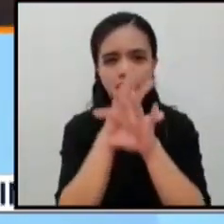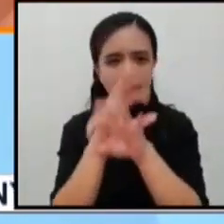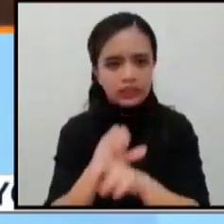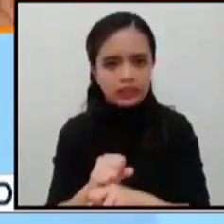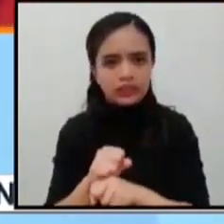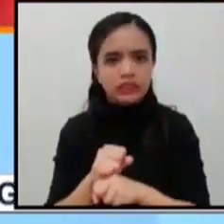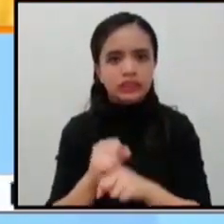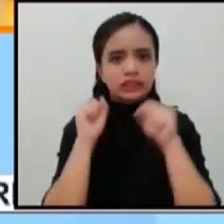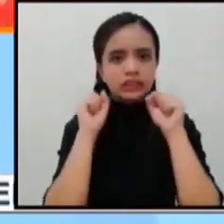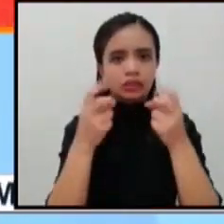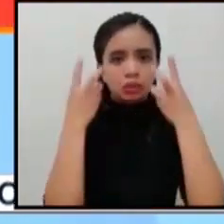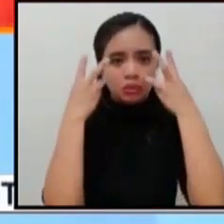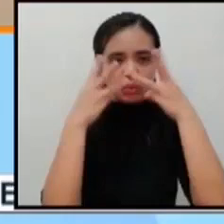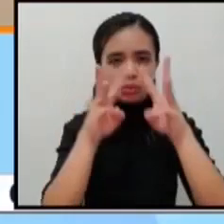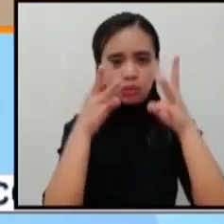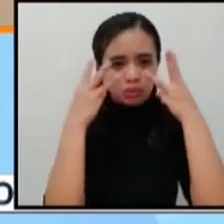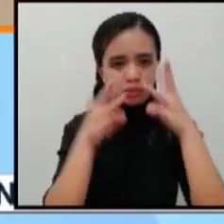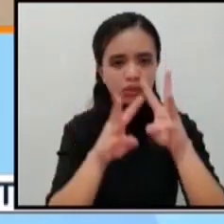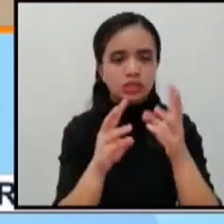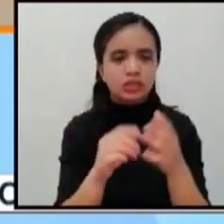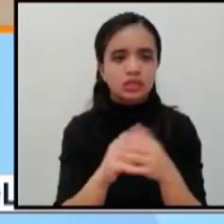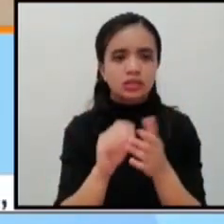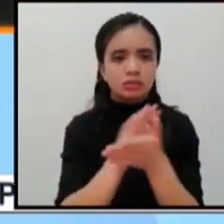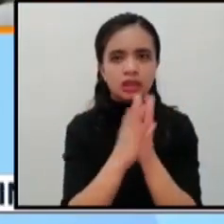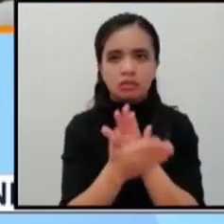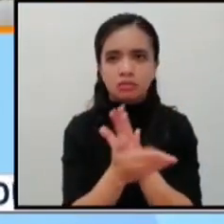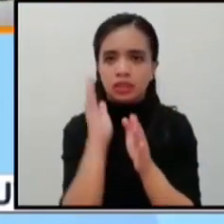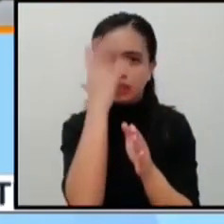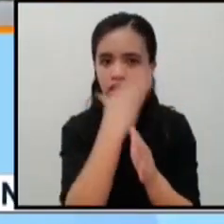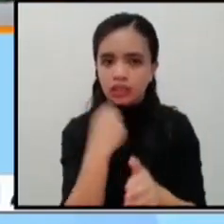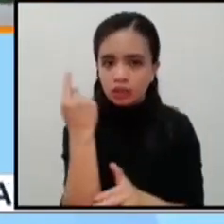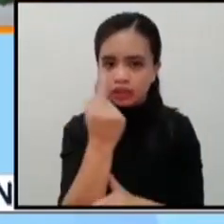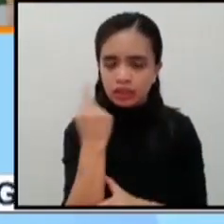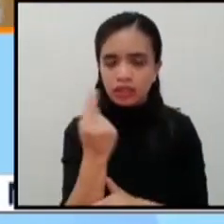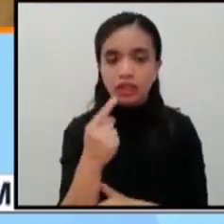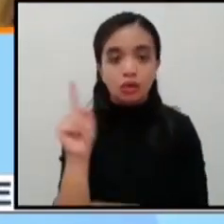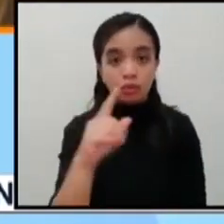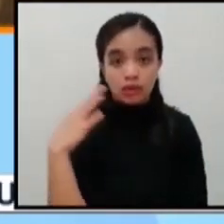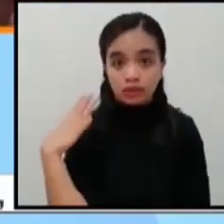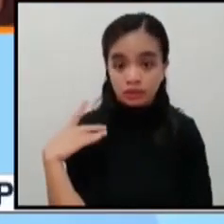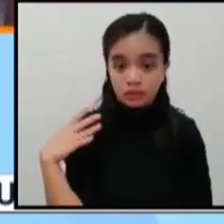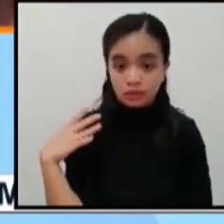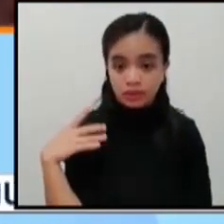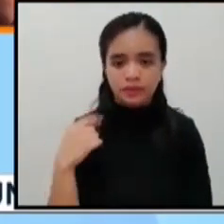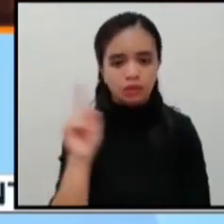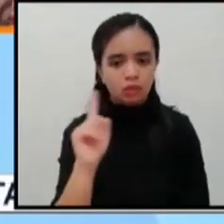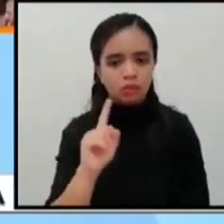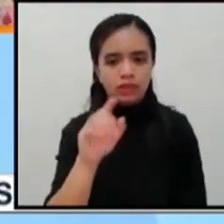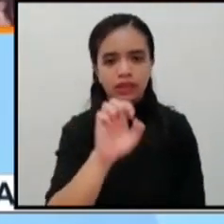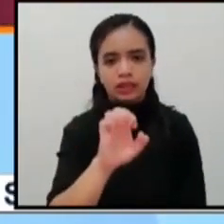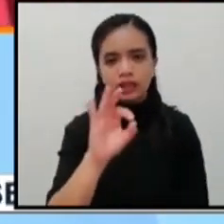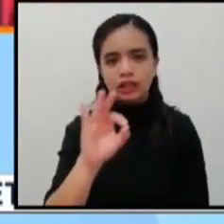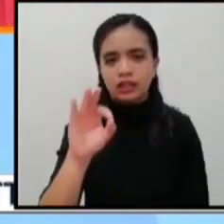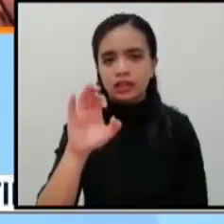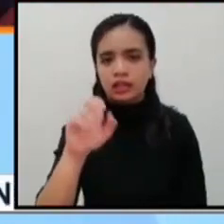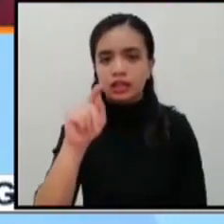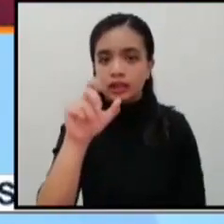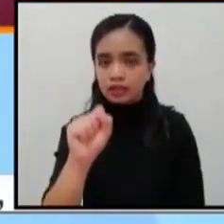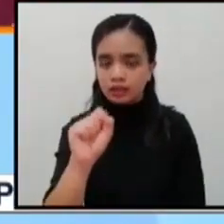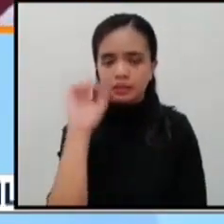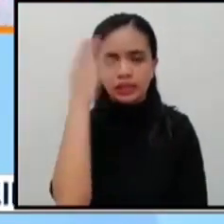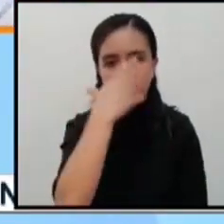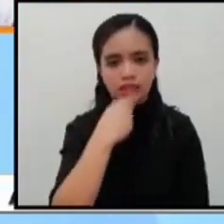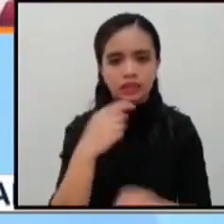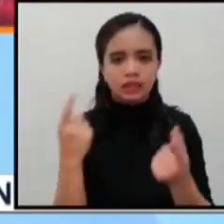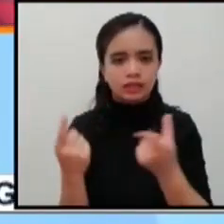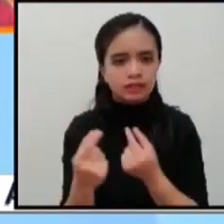natin na pinagaganda lamang. At syempre, yung dapat abangan ay yung mga effects namin, yung mga magagandang ginawa na unti-unti ay